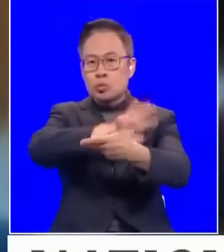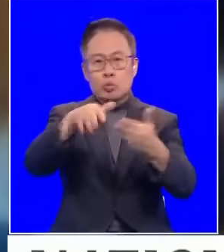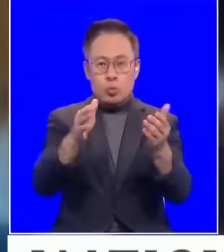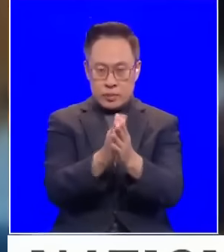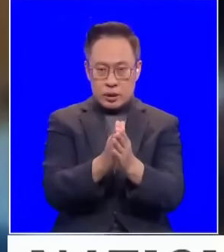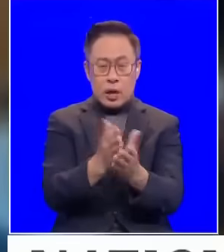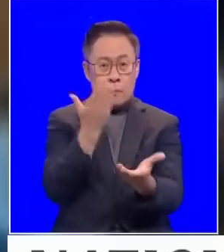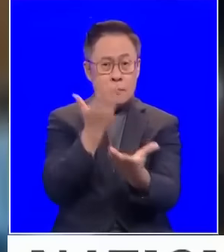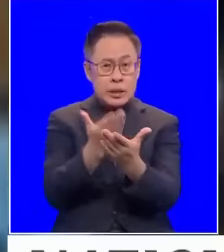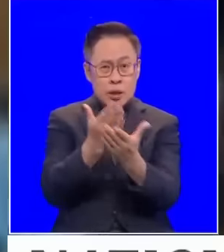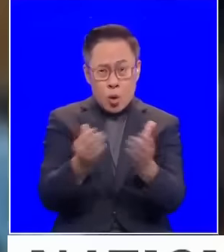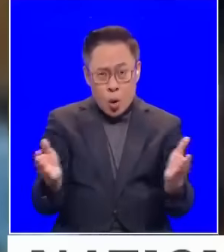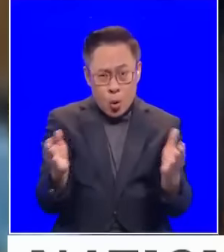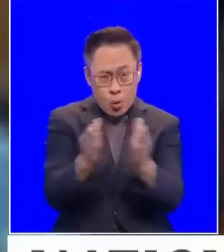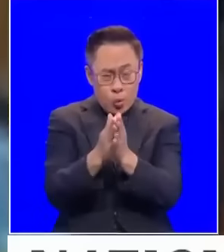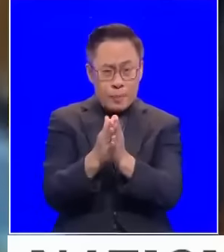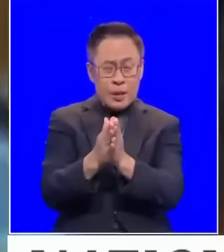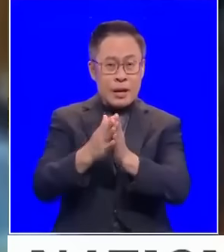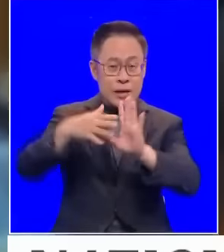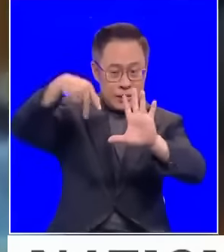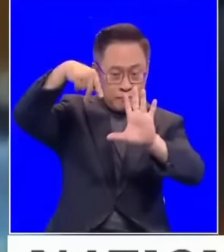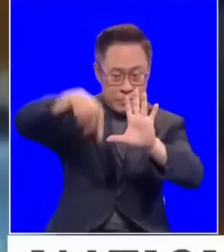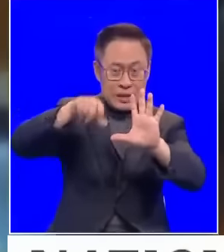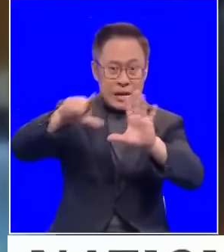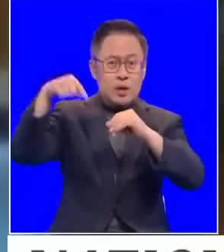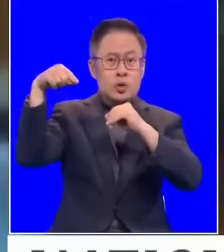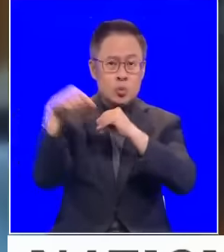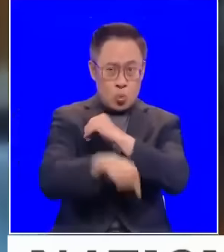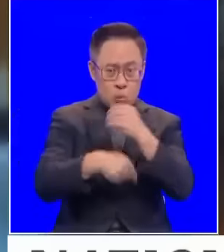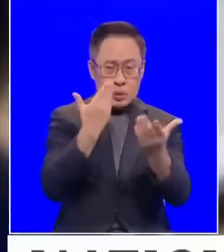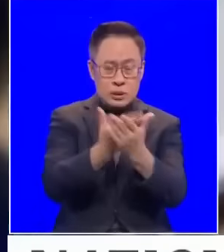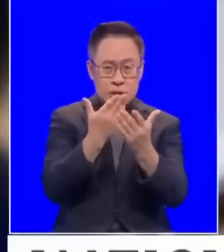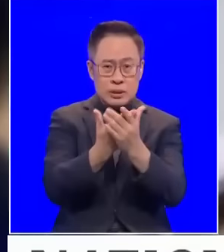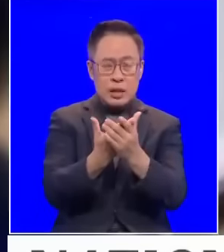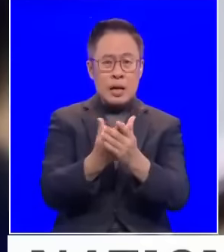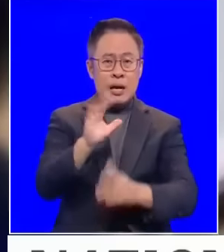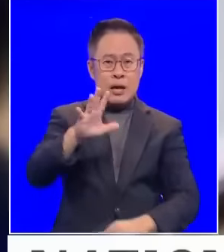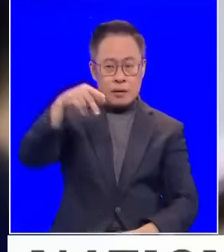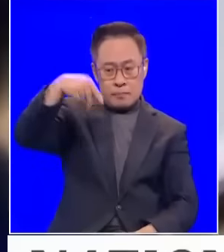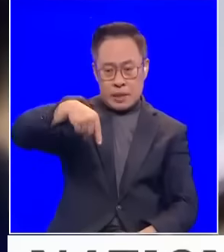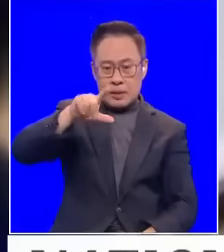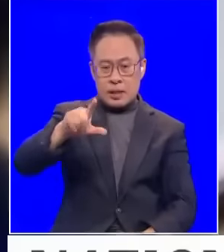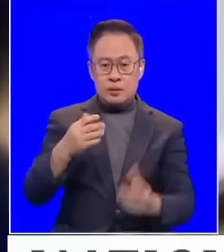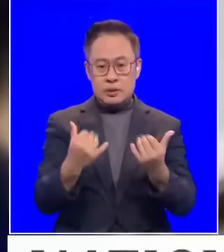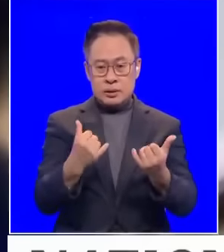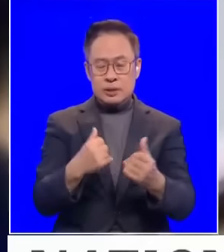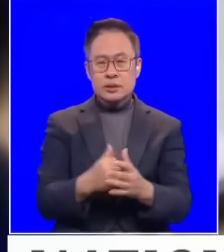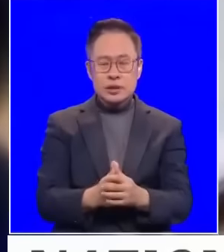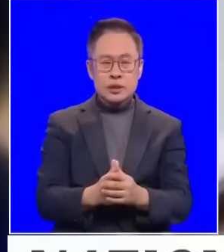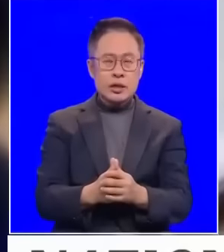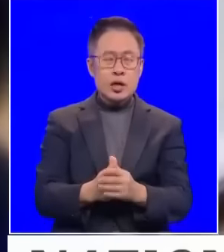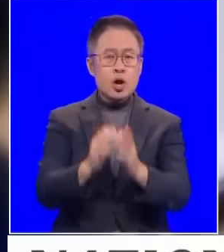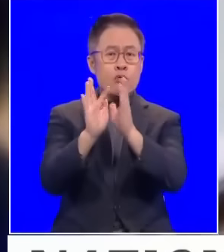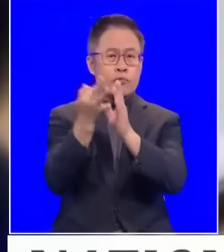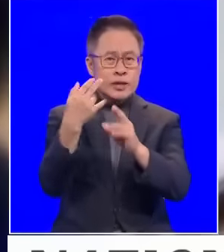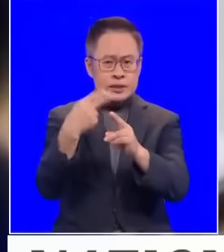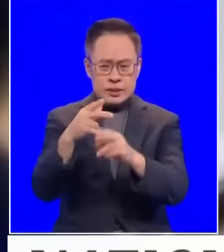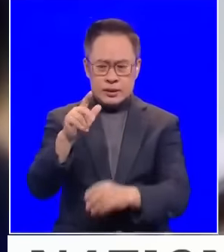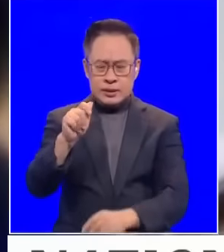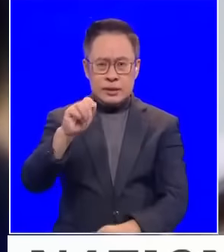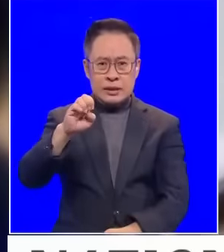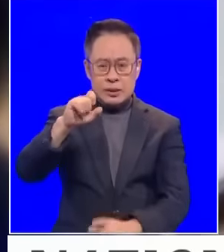านนี่นะคะความคืบหน้าล่าสุดเกี่ยวกับเรื่องนี้คุณผู้ชมครับเพจอีซ้อขยี้ข่าวค่ะเขาโพสต์ภาพนี้แล้วก็ระบุบอกว่าพระ